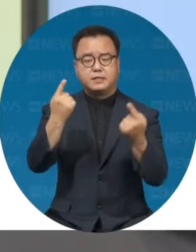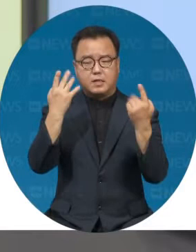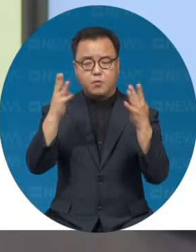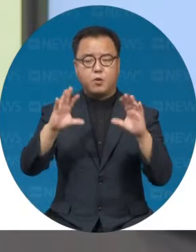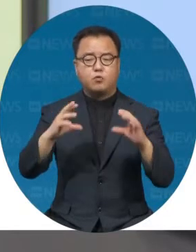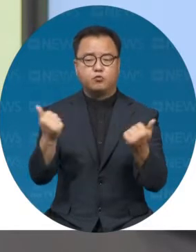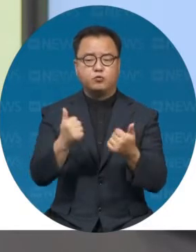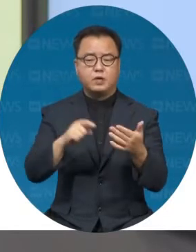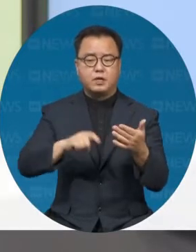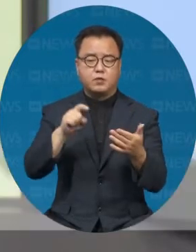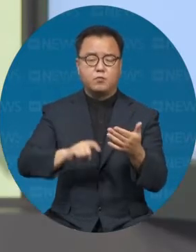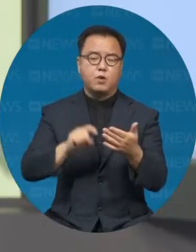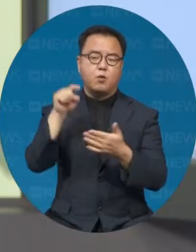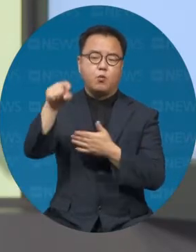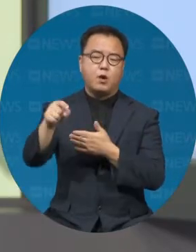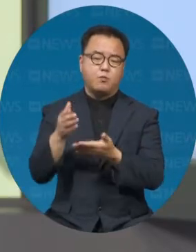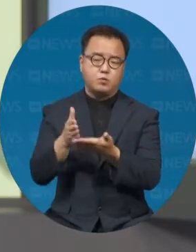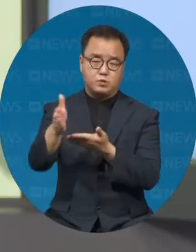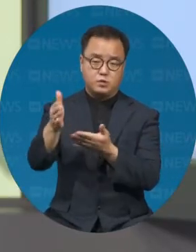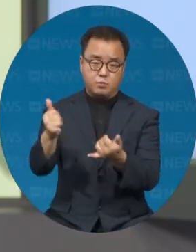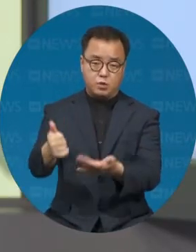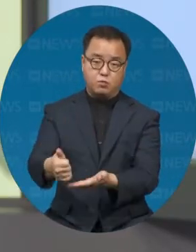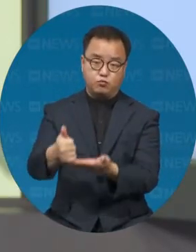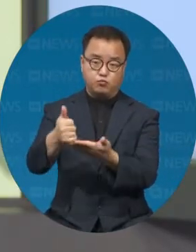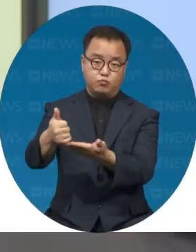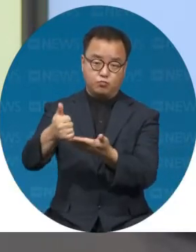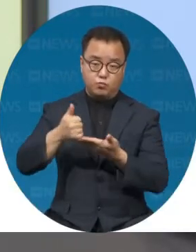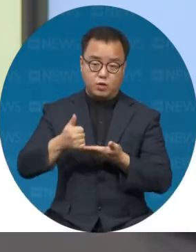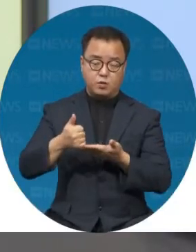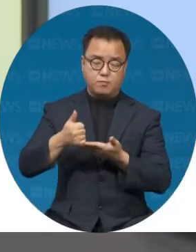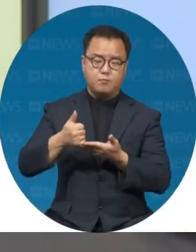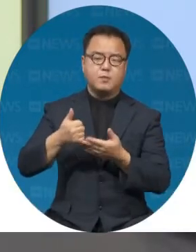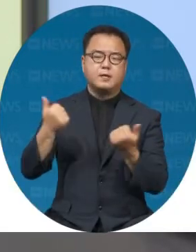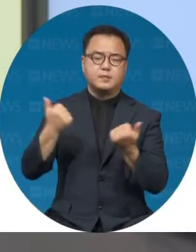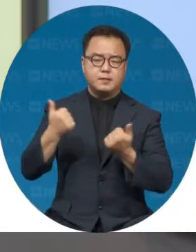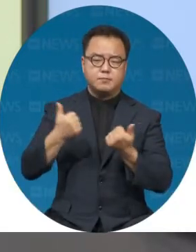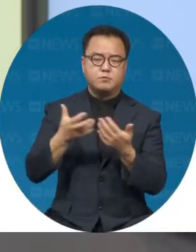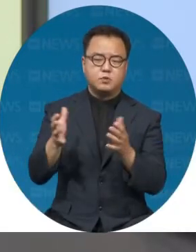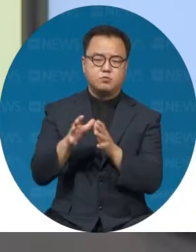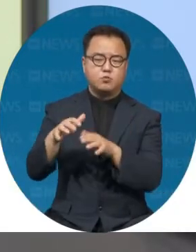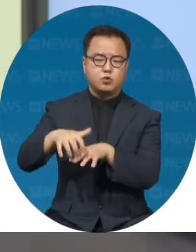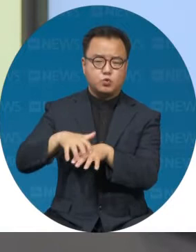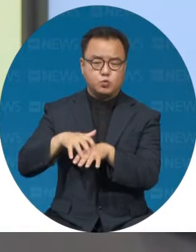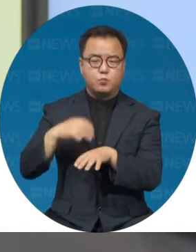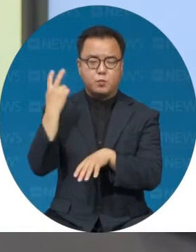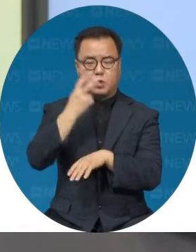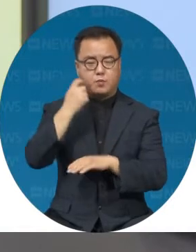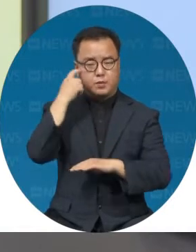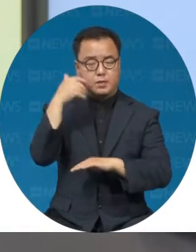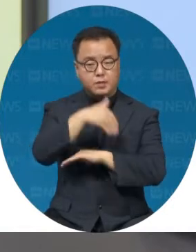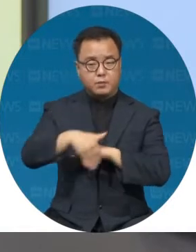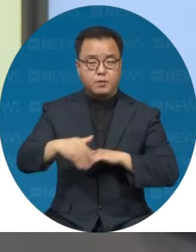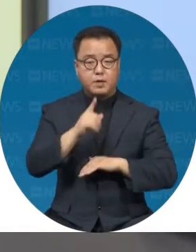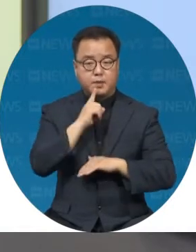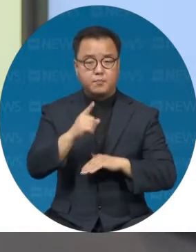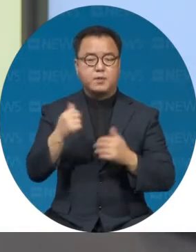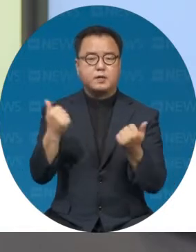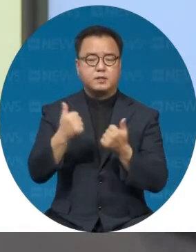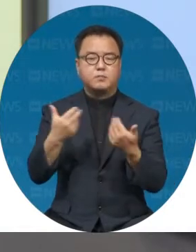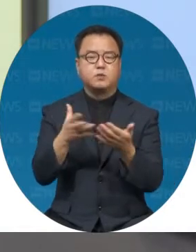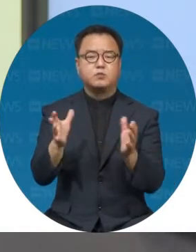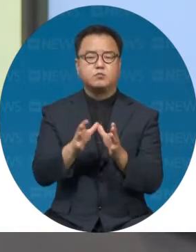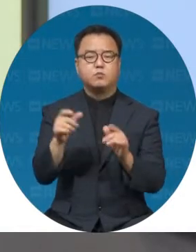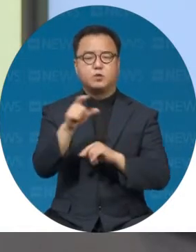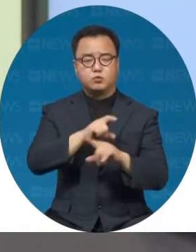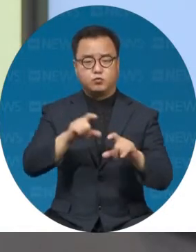외부 전문가를 추천받아서 협의기구를 구성을 해서 검토를 하겠다는 겁니다 예 그래서 이 기구에서 추가로